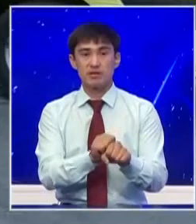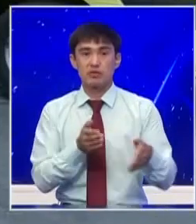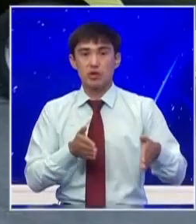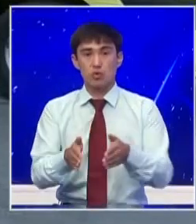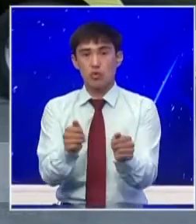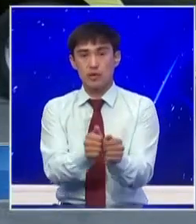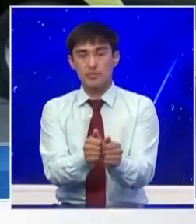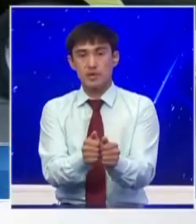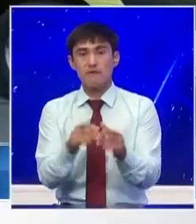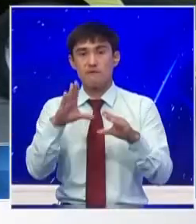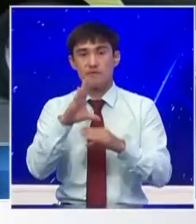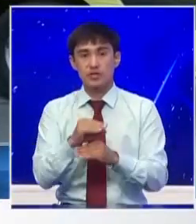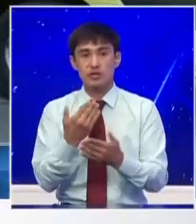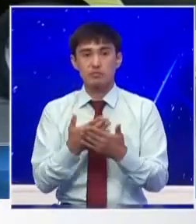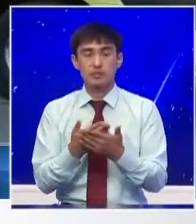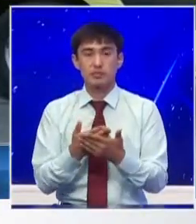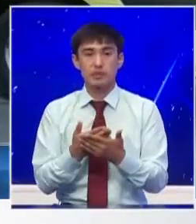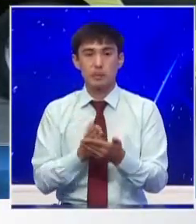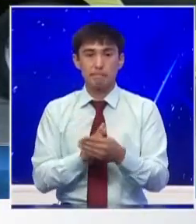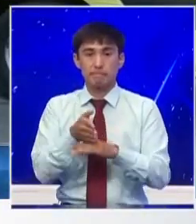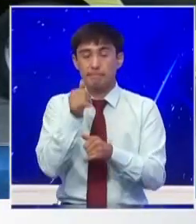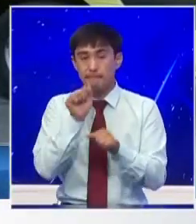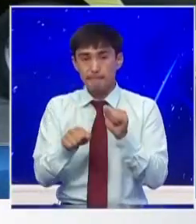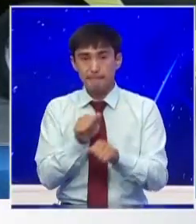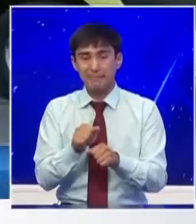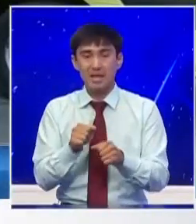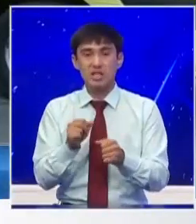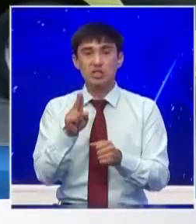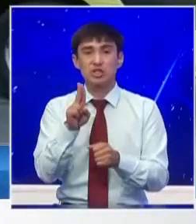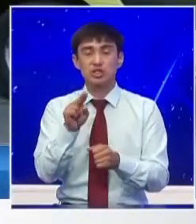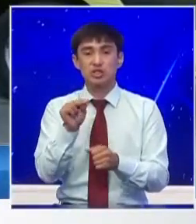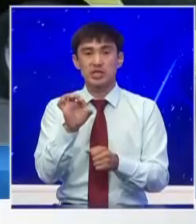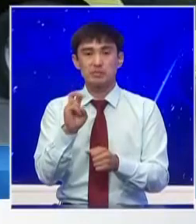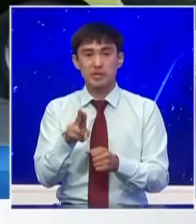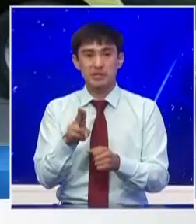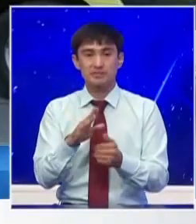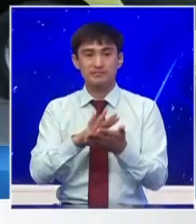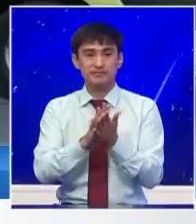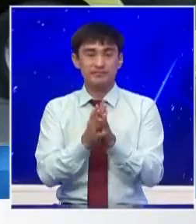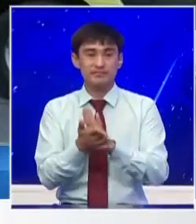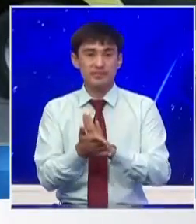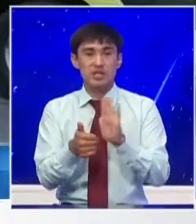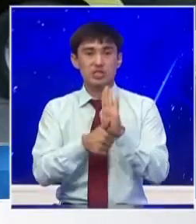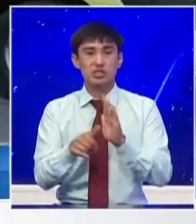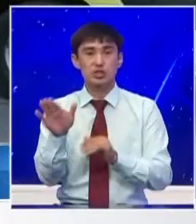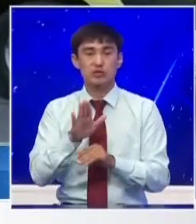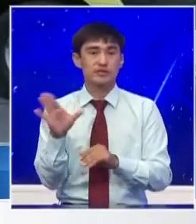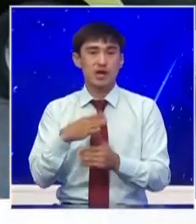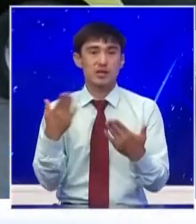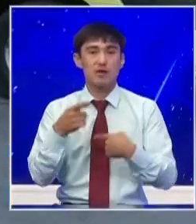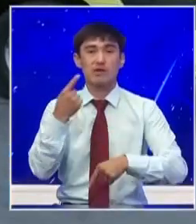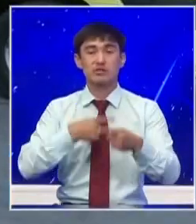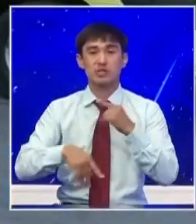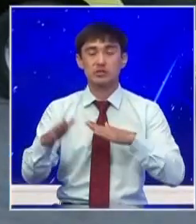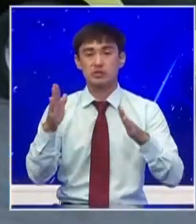где вот по вечерам, например, вот в основном начинается час пик у нас 6 часов, когда уже все отдыхающие